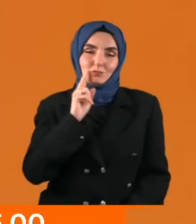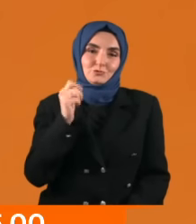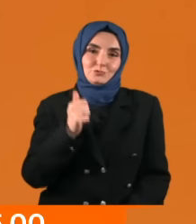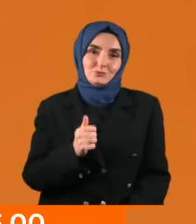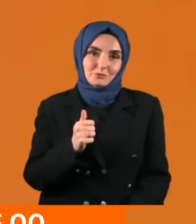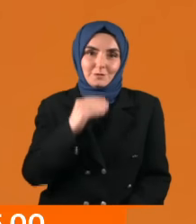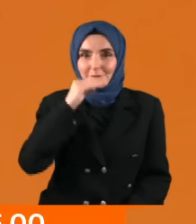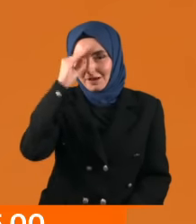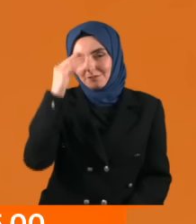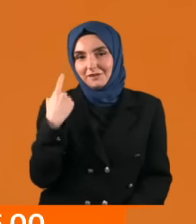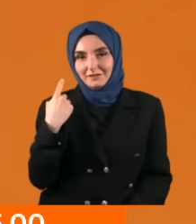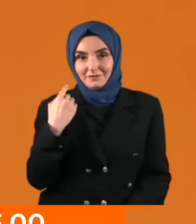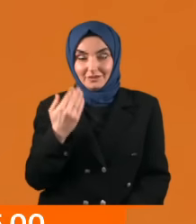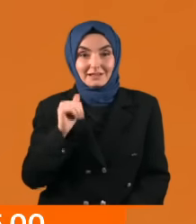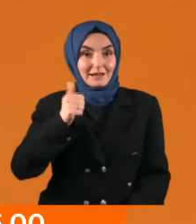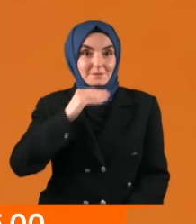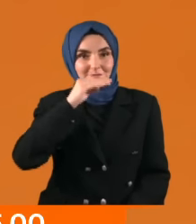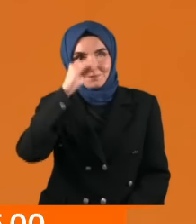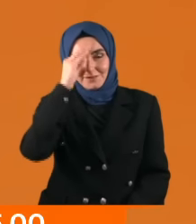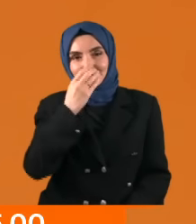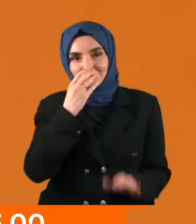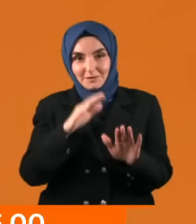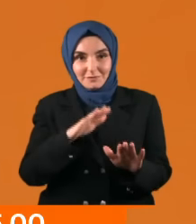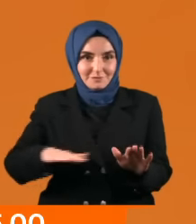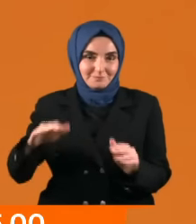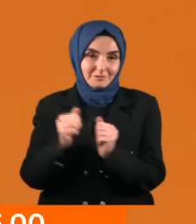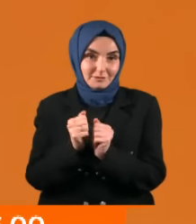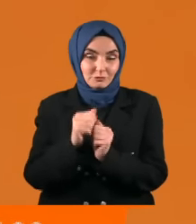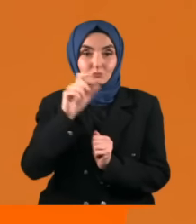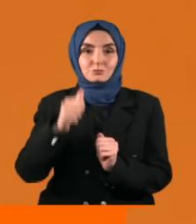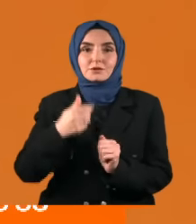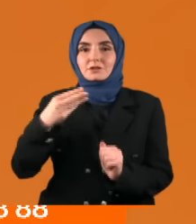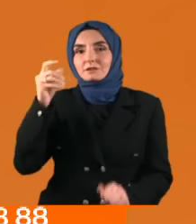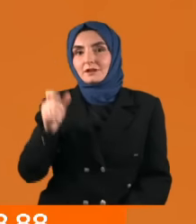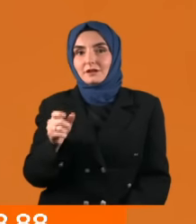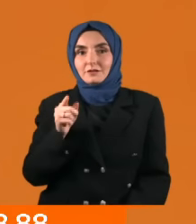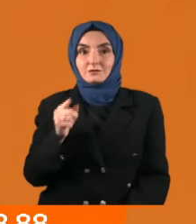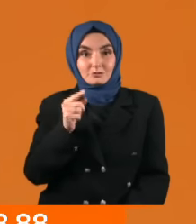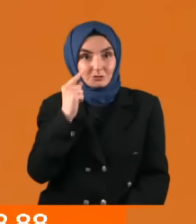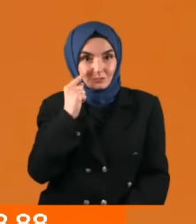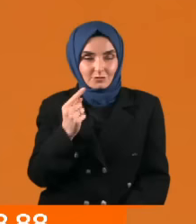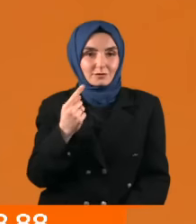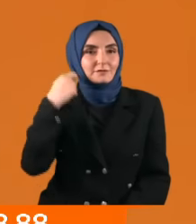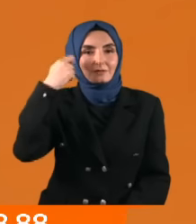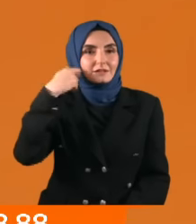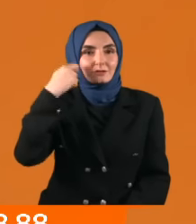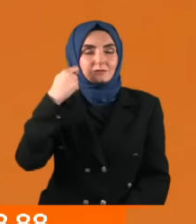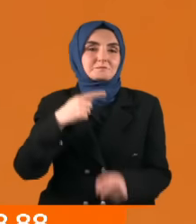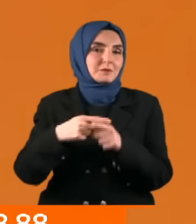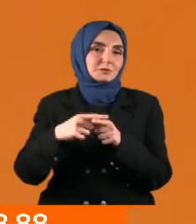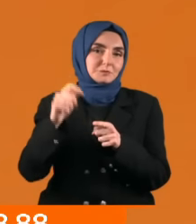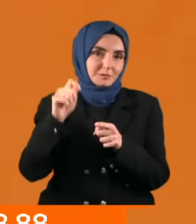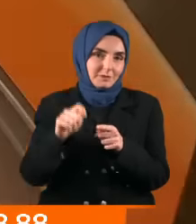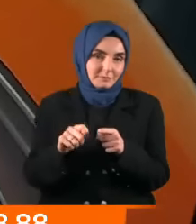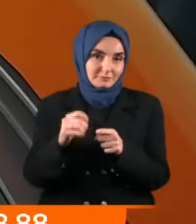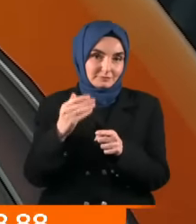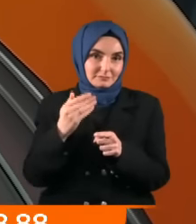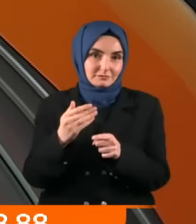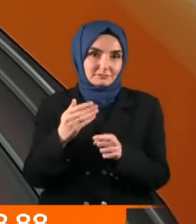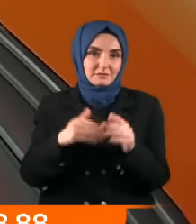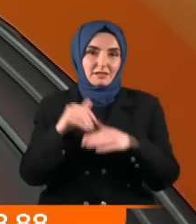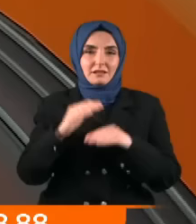Arefe. Yarın bayramı karşılayacağız hep birlikte. Cumhurbaşkanı Recep Tayyip Erdoğan da bu vesileyle bir video mesaj yayınladı. Eli